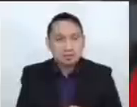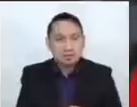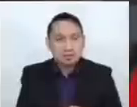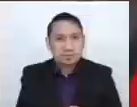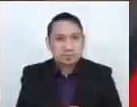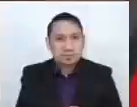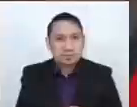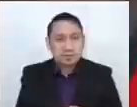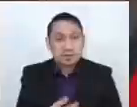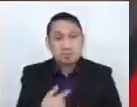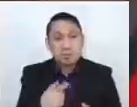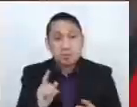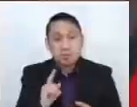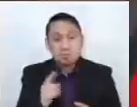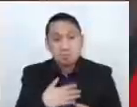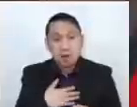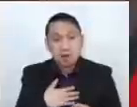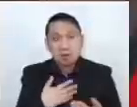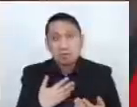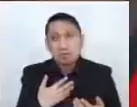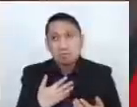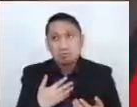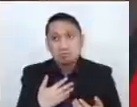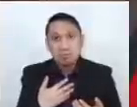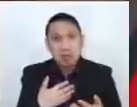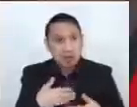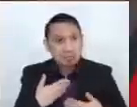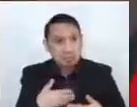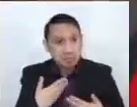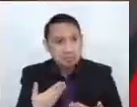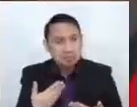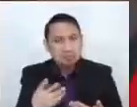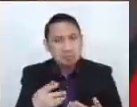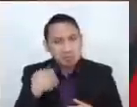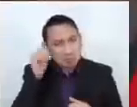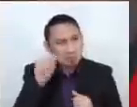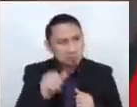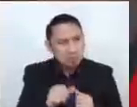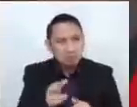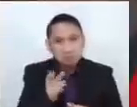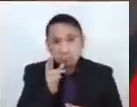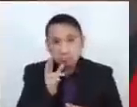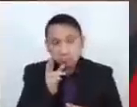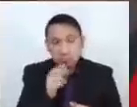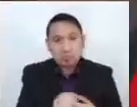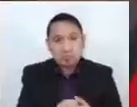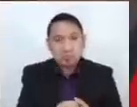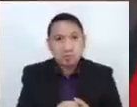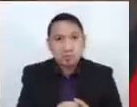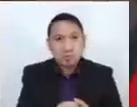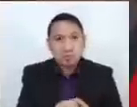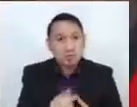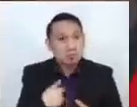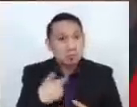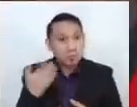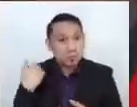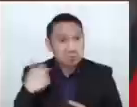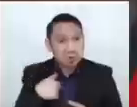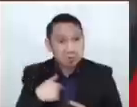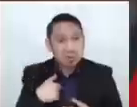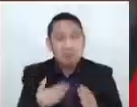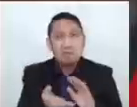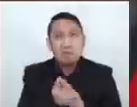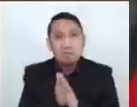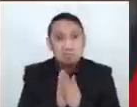memory ko kay Apo Fidel, Susan, was when I was in the peace talks. May peace talk